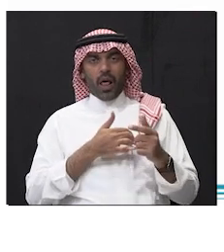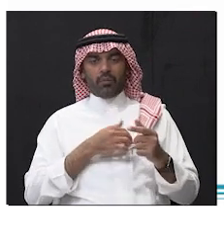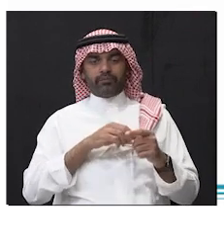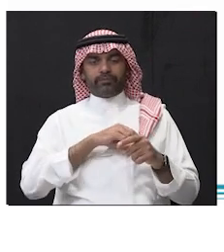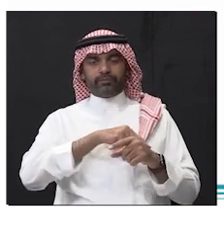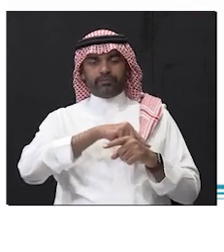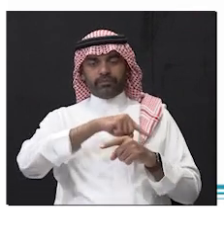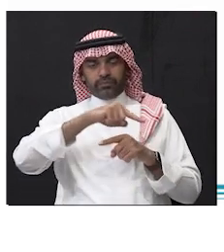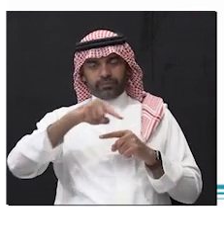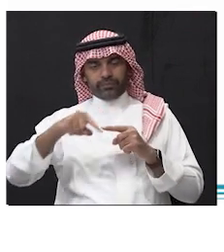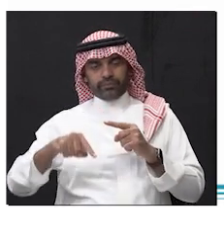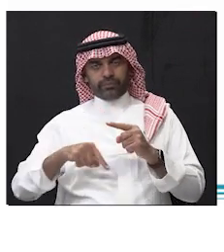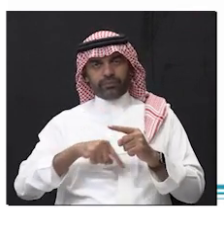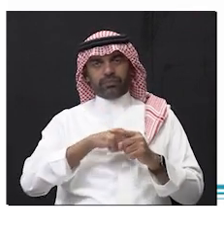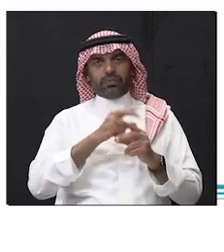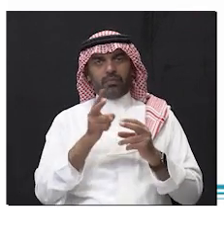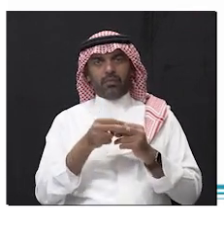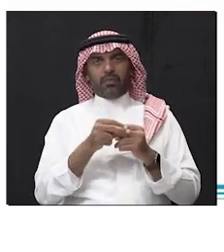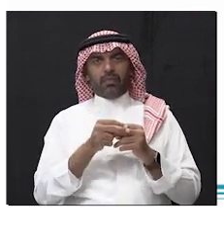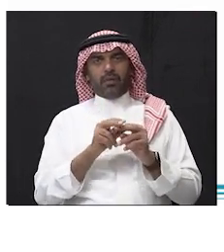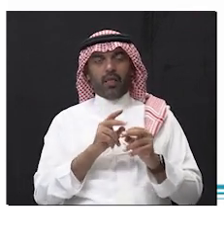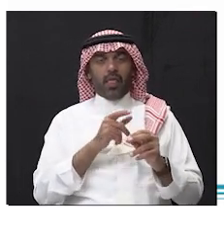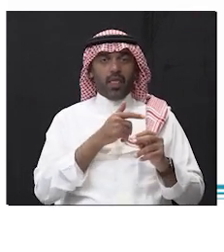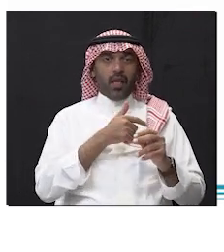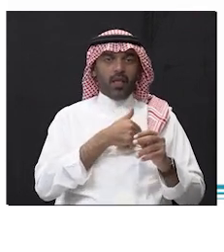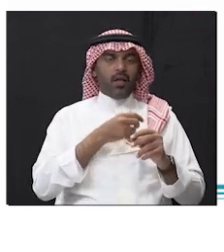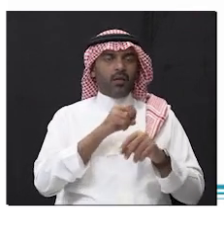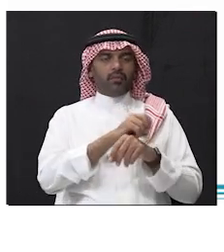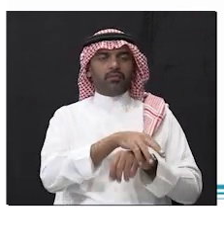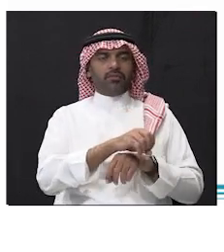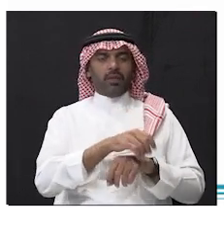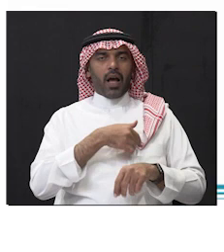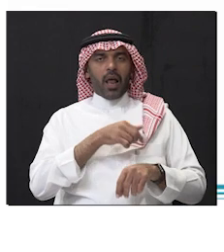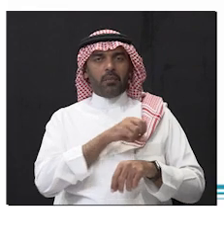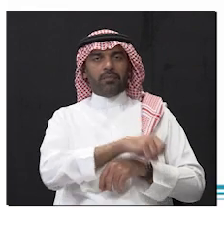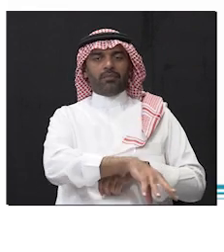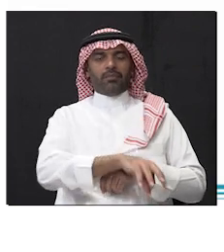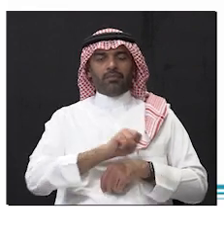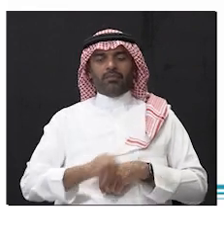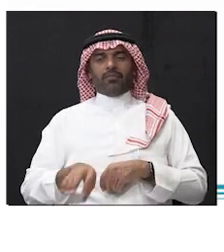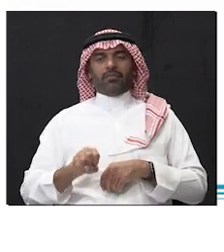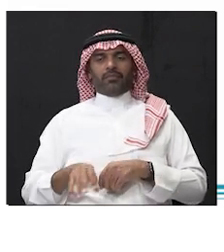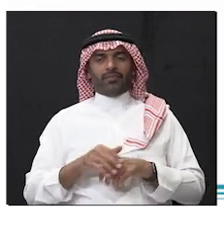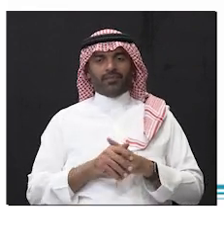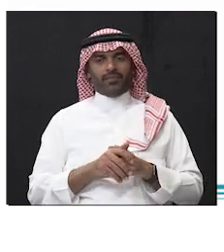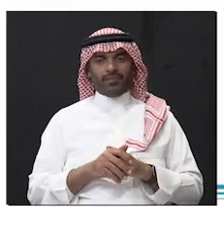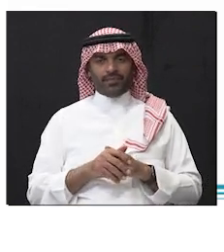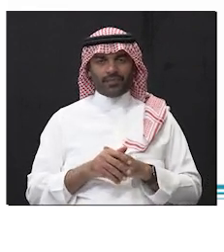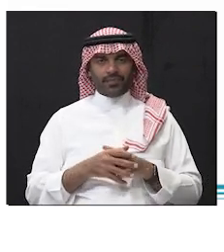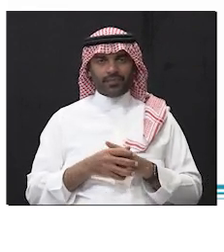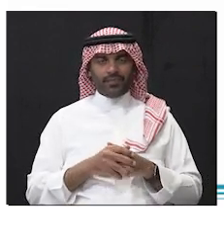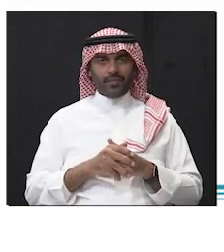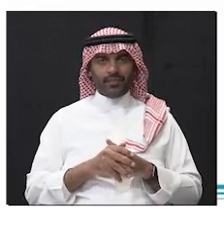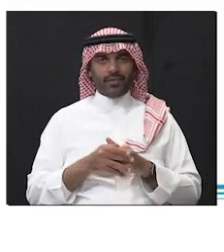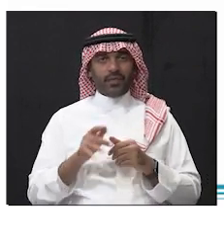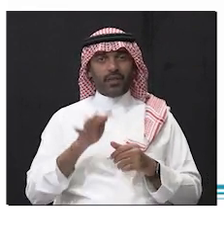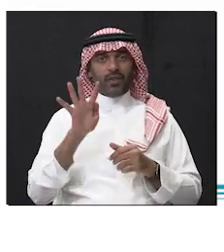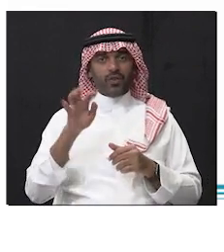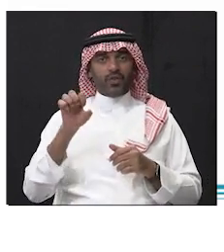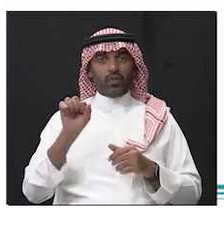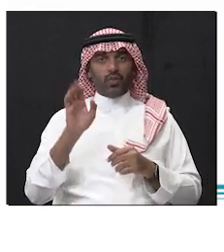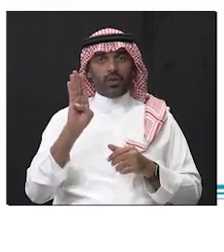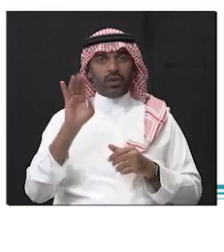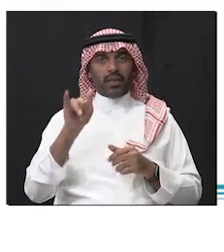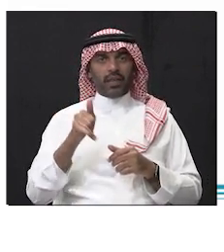ينتشر الدم في الأعضاء. أحسنتم. أكمل الجدول التالي لشوكيات الجلد. سبب تسميتها